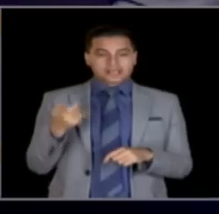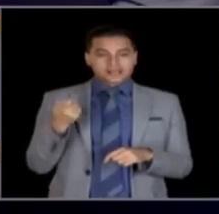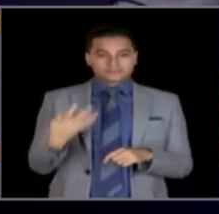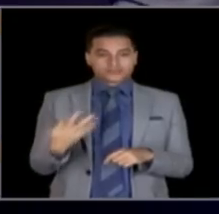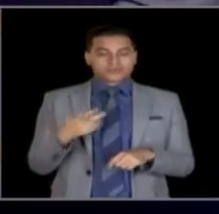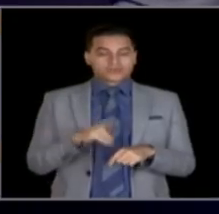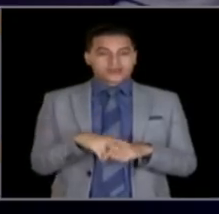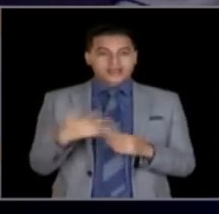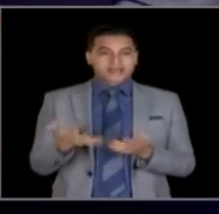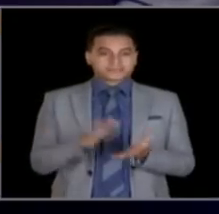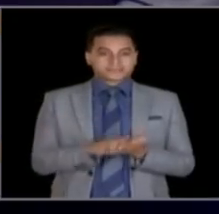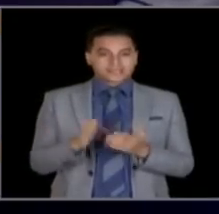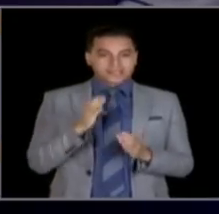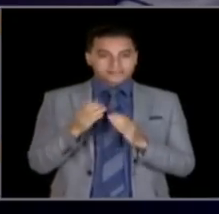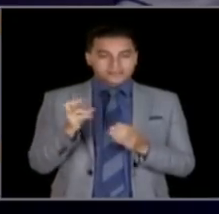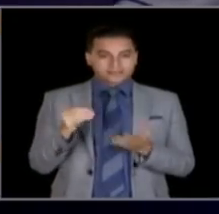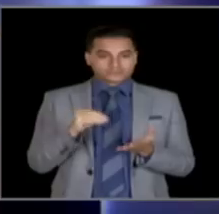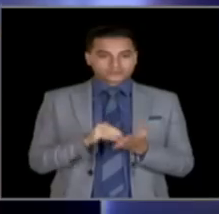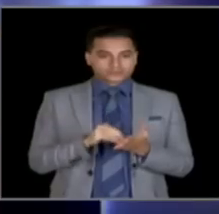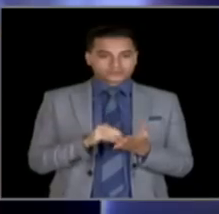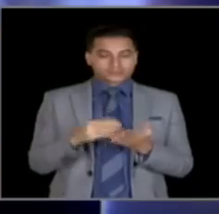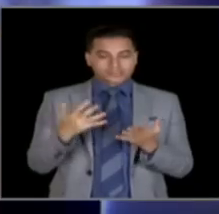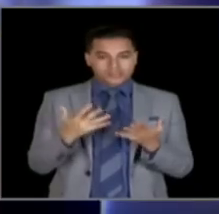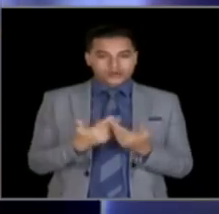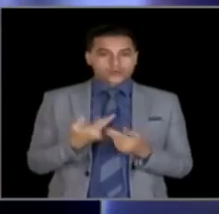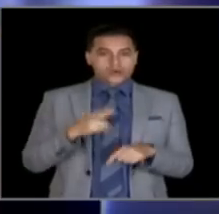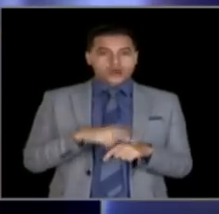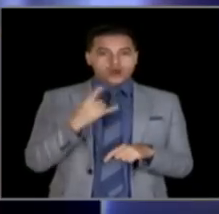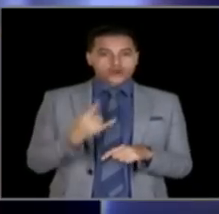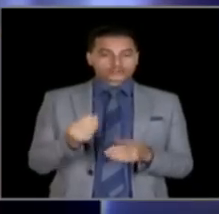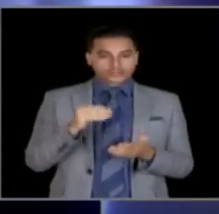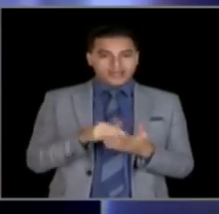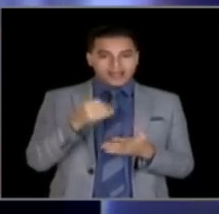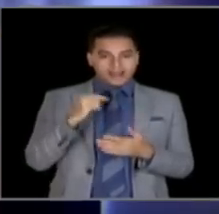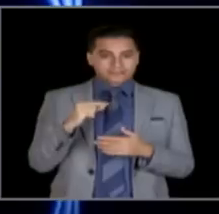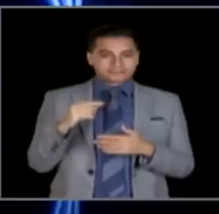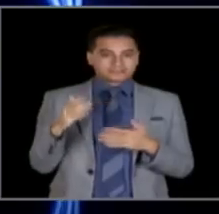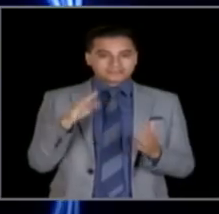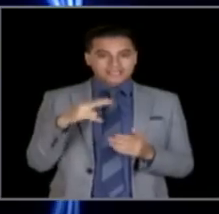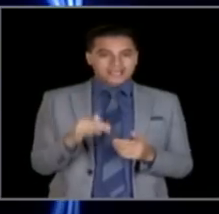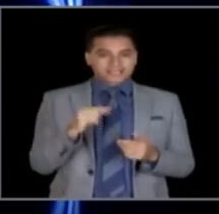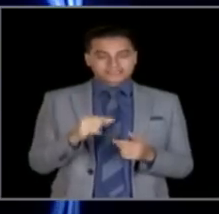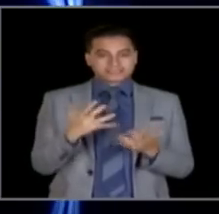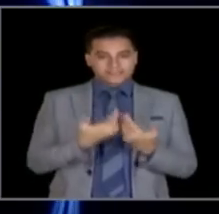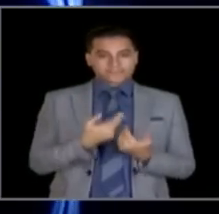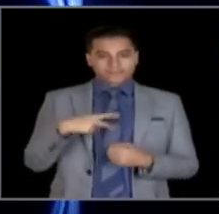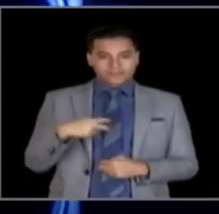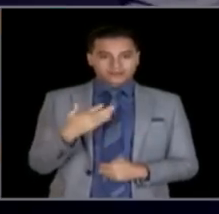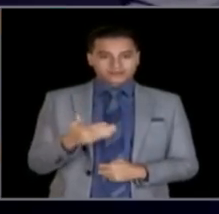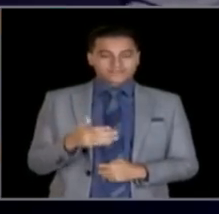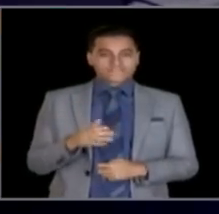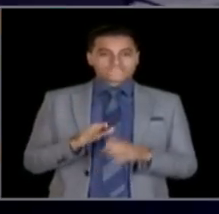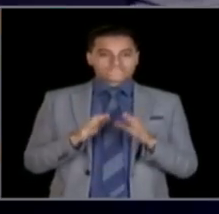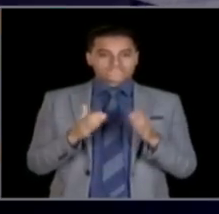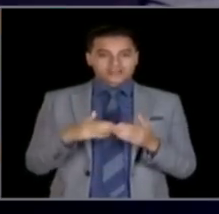45 وخمس إجابات ب 25 نقطة يبقوا 70، و10 نقط هدية من أحمد سعيد بقيتوا 80 إن شاء الله. 80.